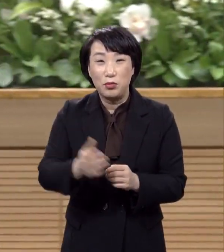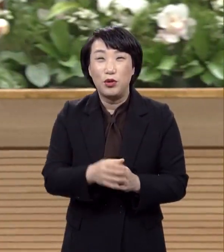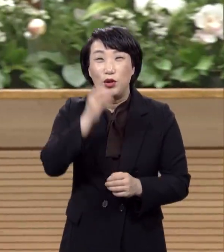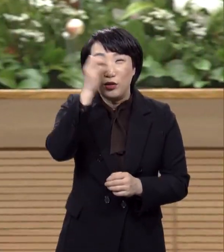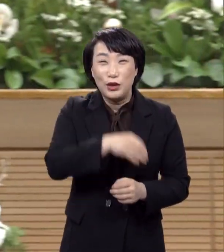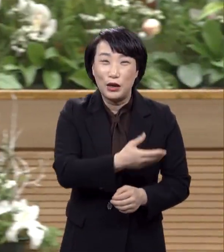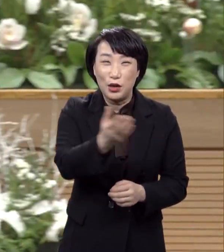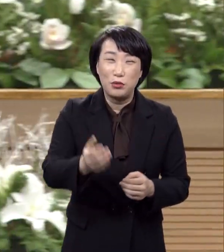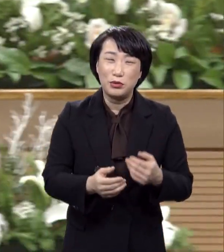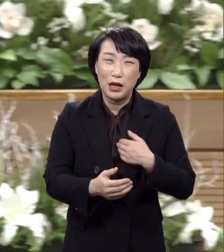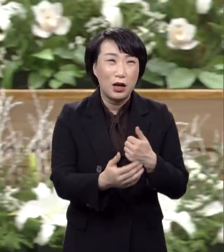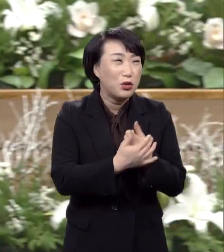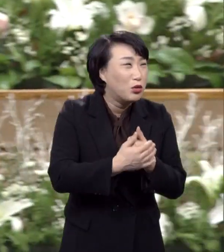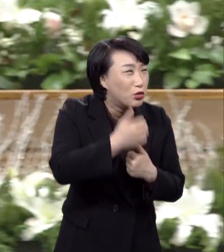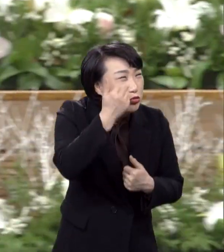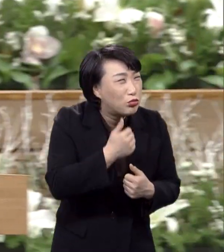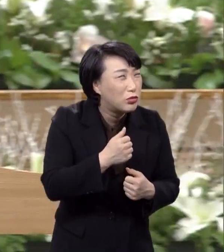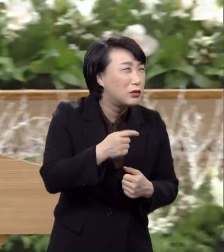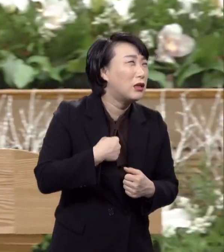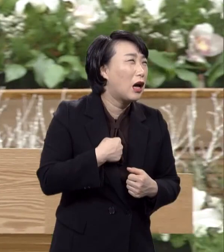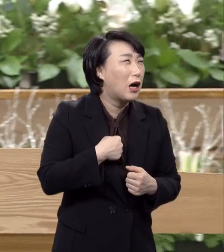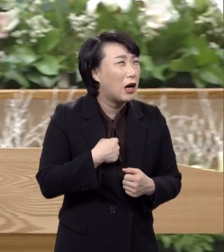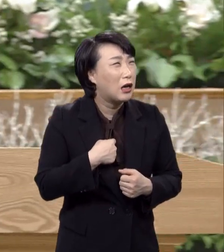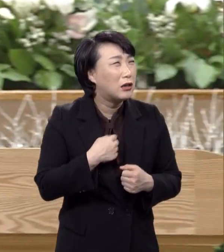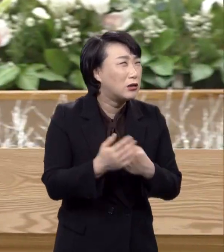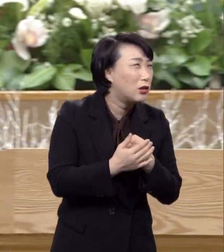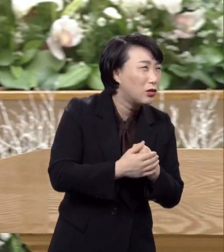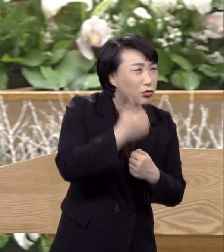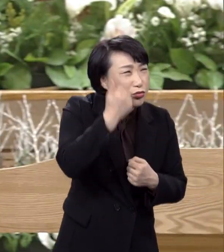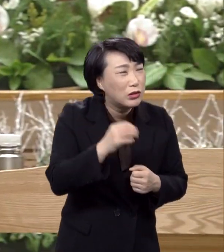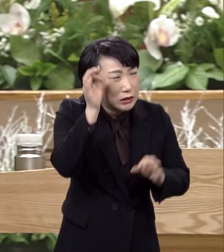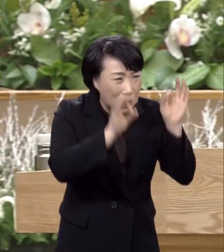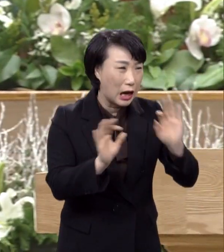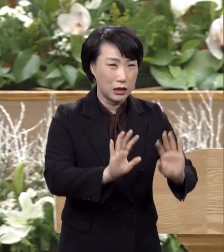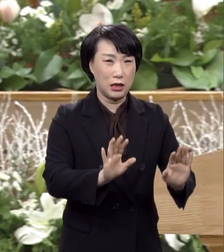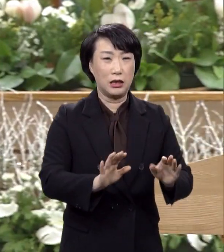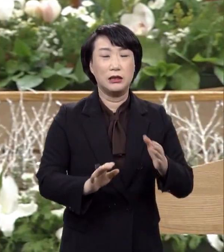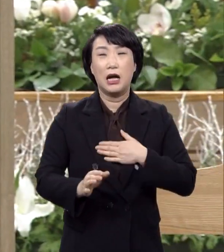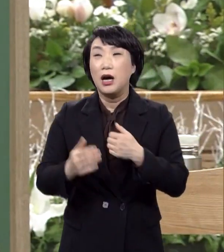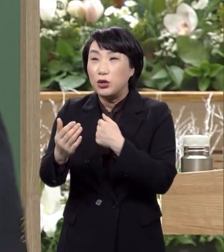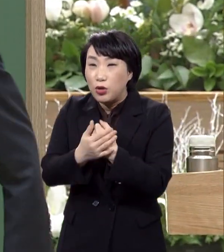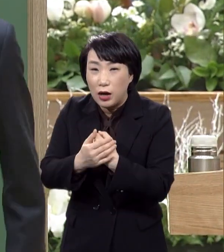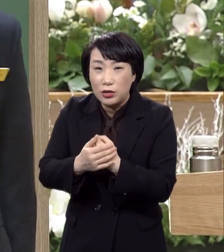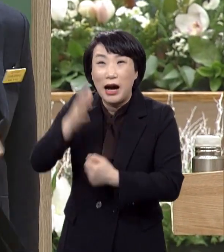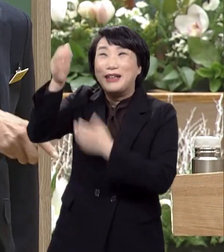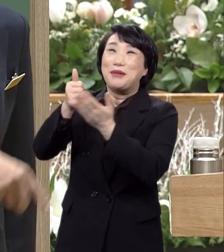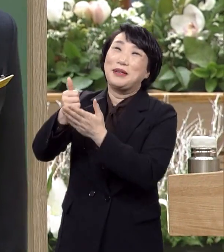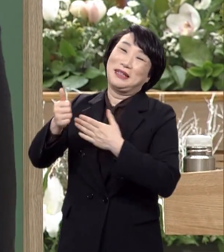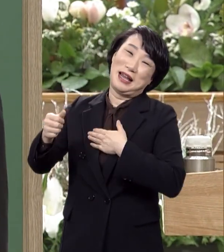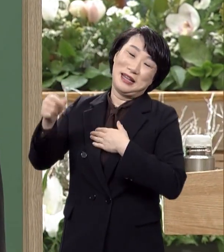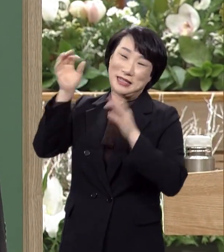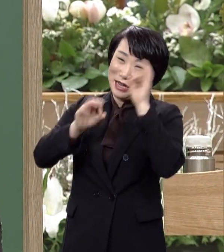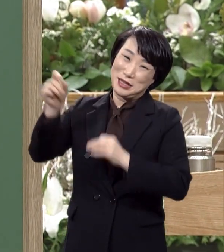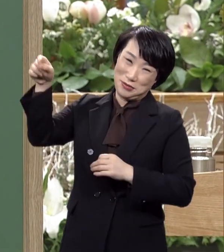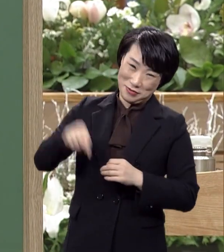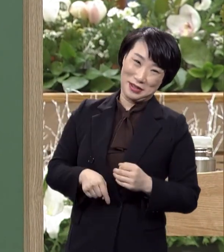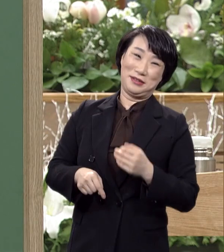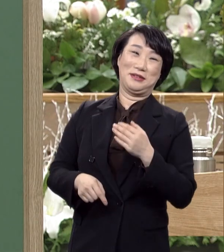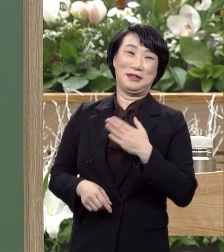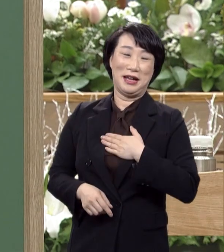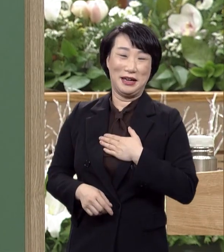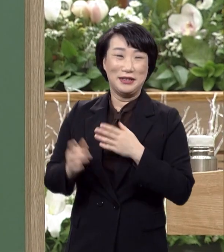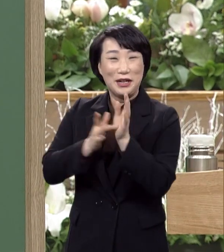그냥 나를 도울 신을 내가 찾는 게 아니오, 나를 도와줄 신이 나를 찾아오셨다 이